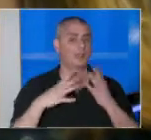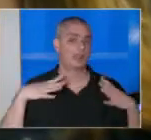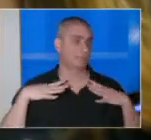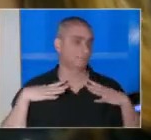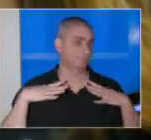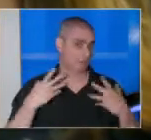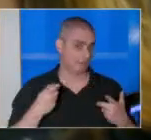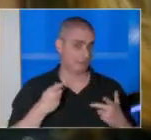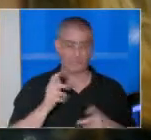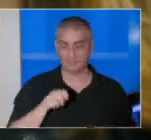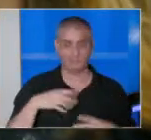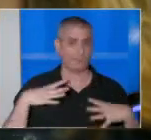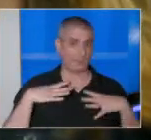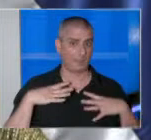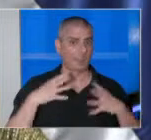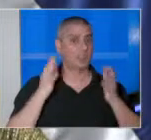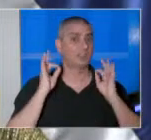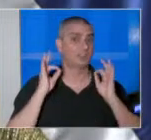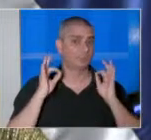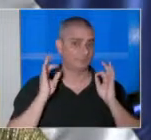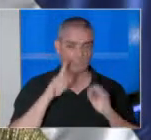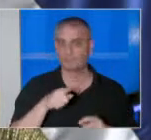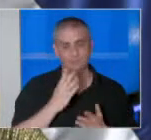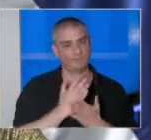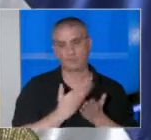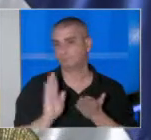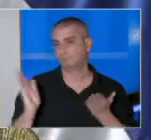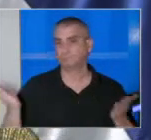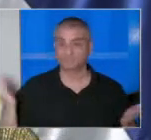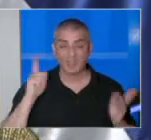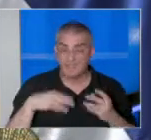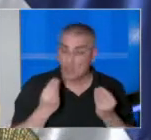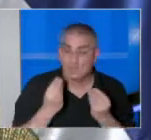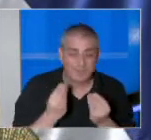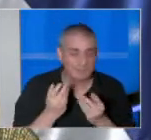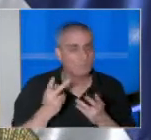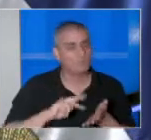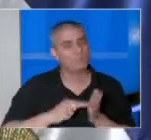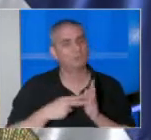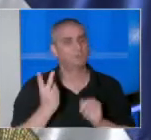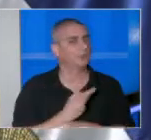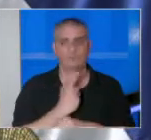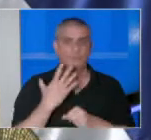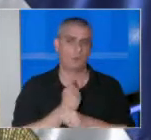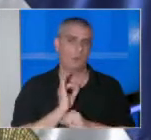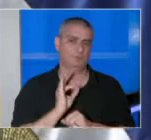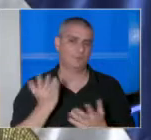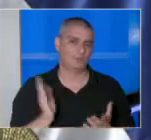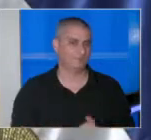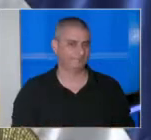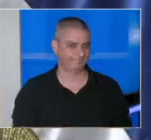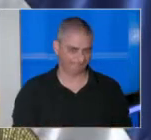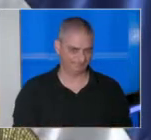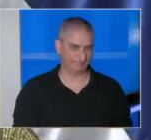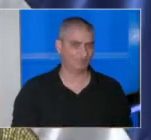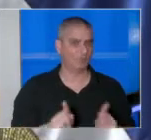כלומר להוציא את הכנסת לפגרה באופן רשמי, גם זה ירד מסדר היום, כלומר אפילו הדברים הפרוצדורליים האלה לא עוברים חלק. כן, אבל